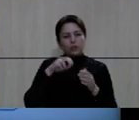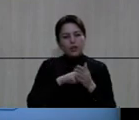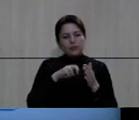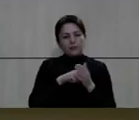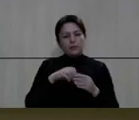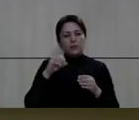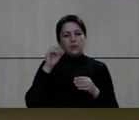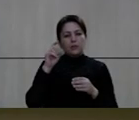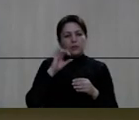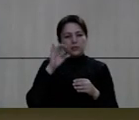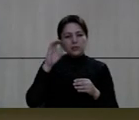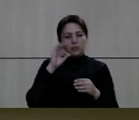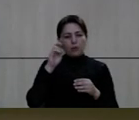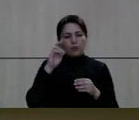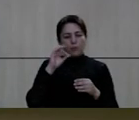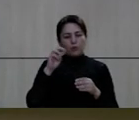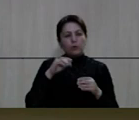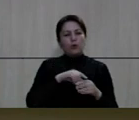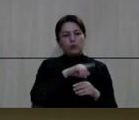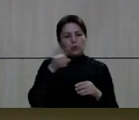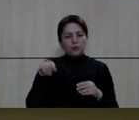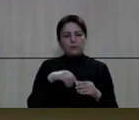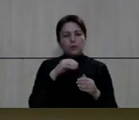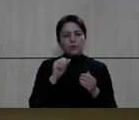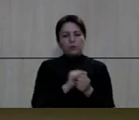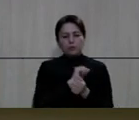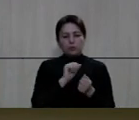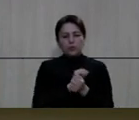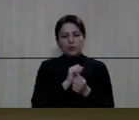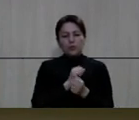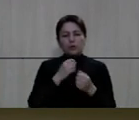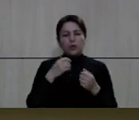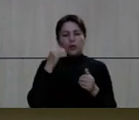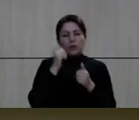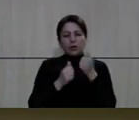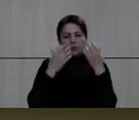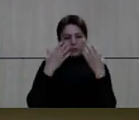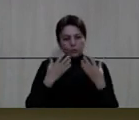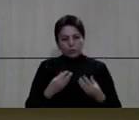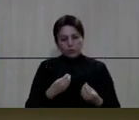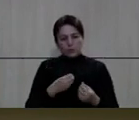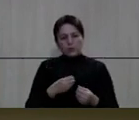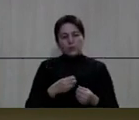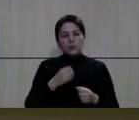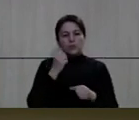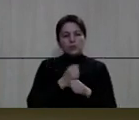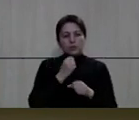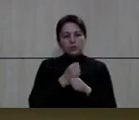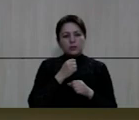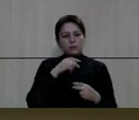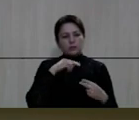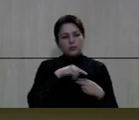hisobot. Ushbu ish qog'ozlari kundalik hayotimiz uchun, ish yuzasidan